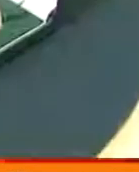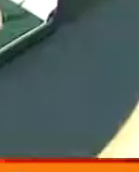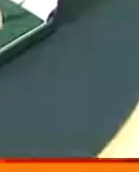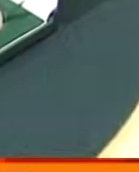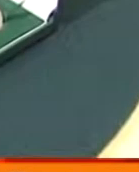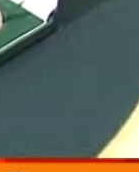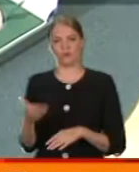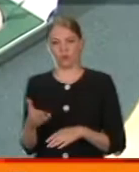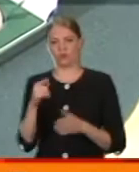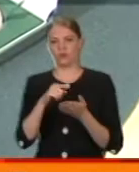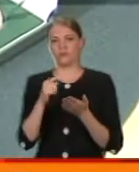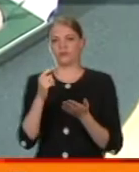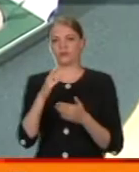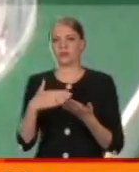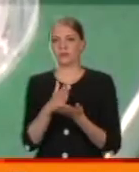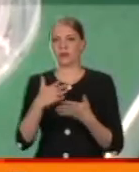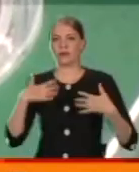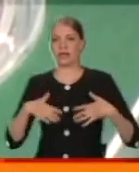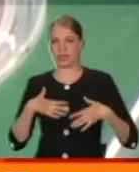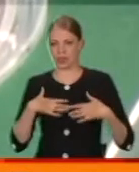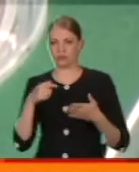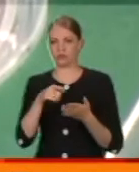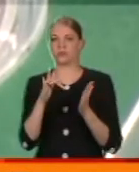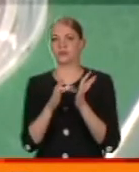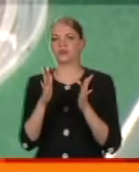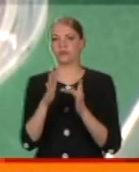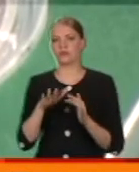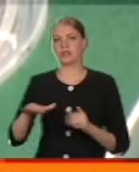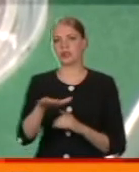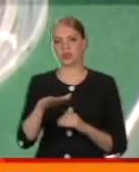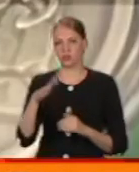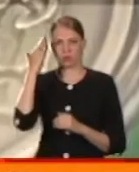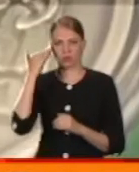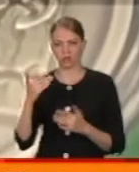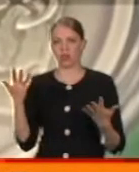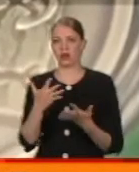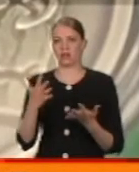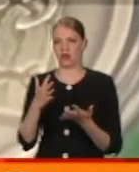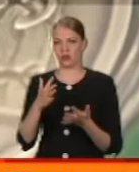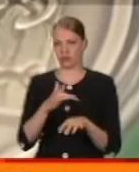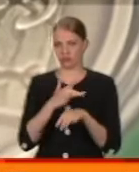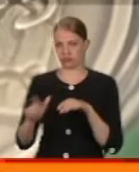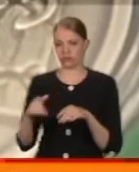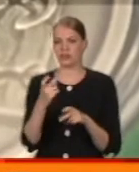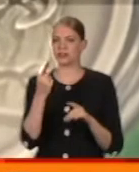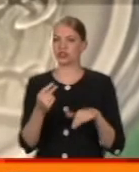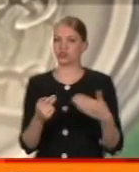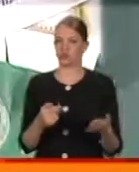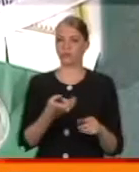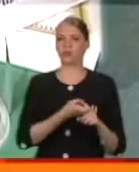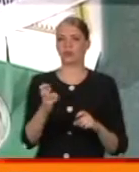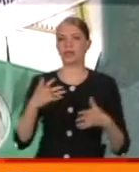З одного боку, на них мапа Криму на колесах, вона символізує територію татар, яку зрушили з місця. З іншого –